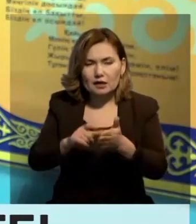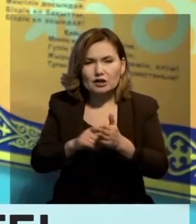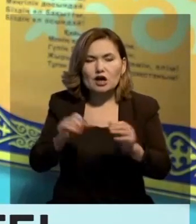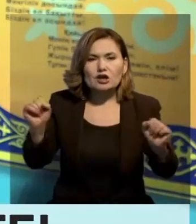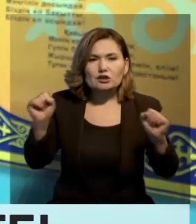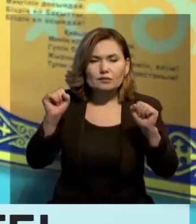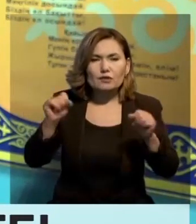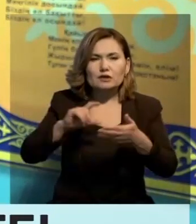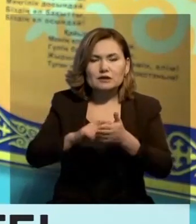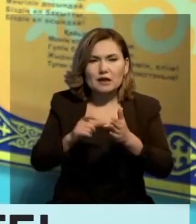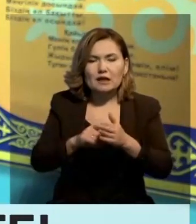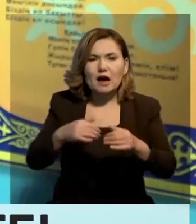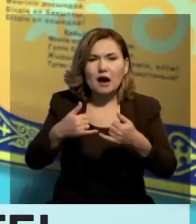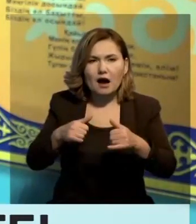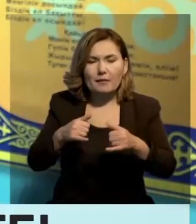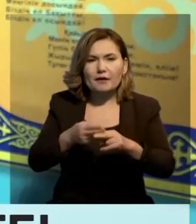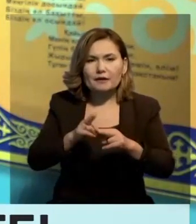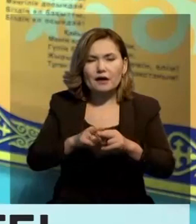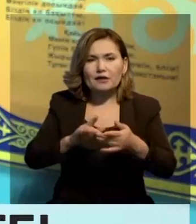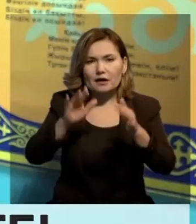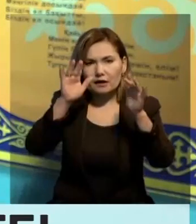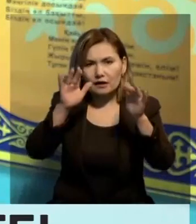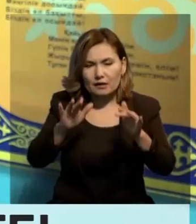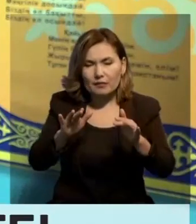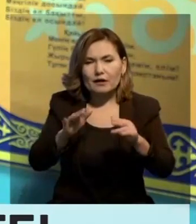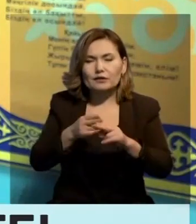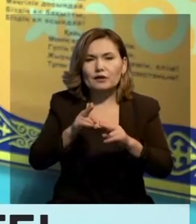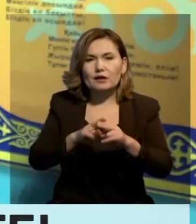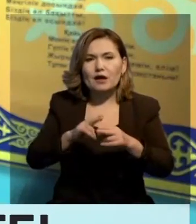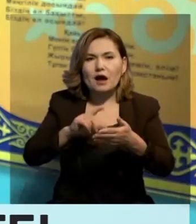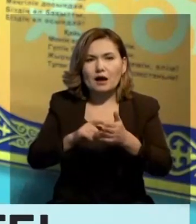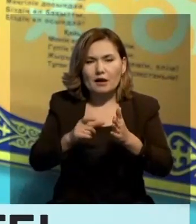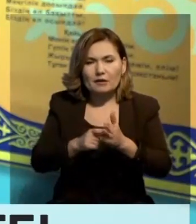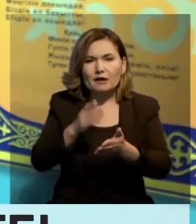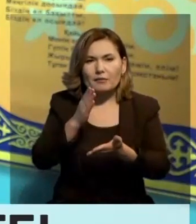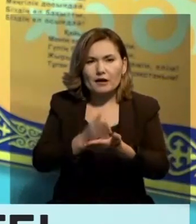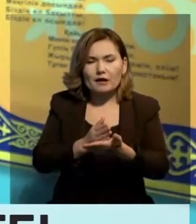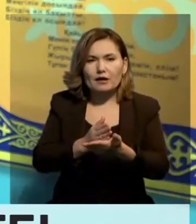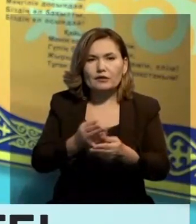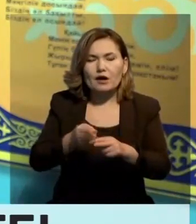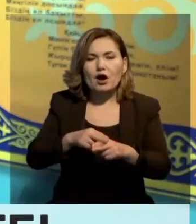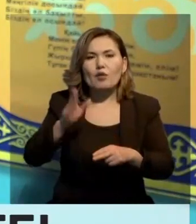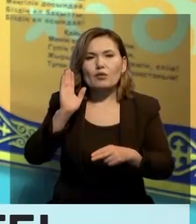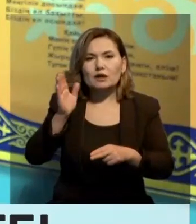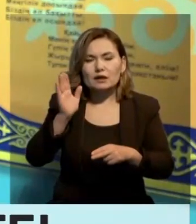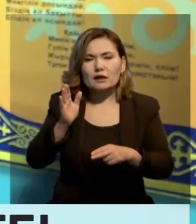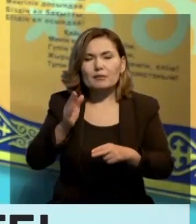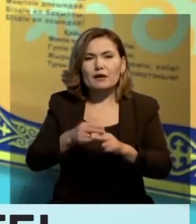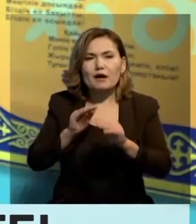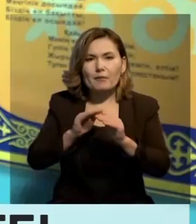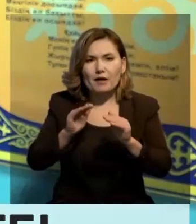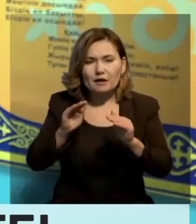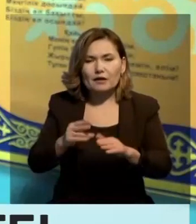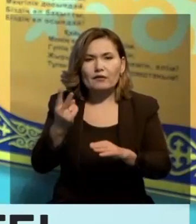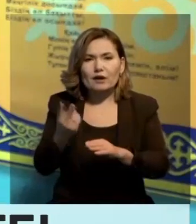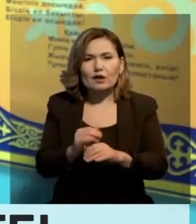зал, асхана, айди сыныбы, пәндік кабинеттер бар. Болашақта бала саны